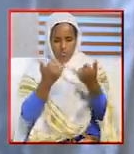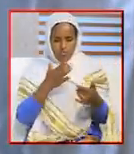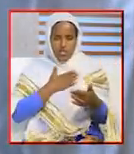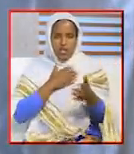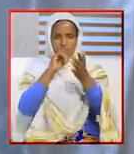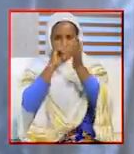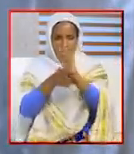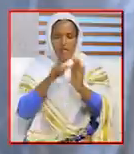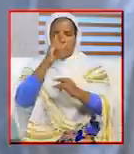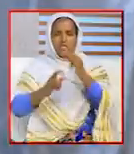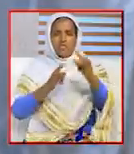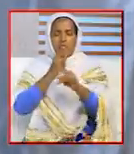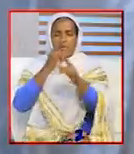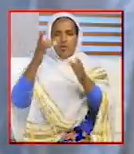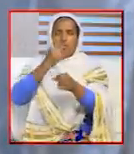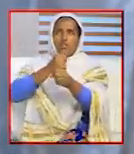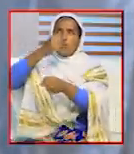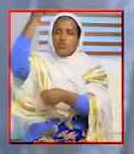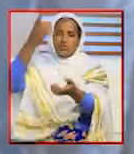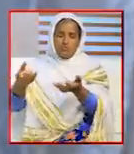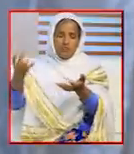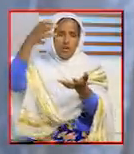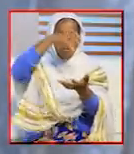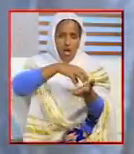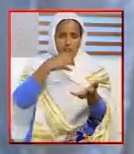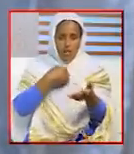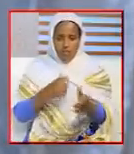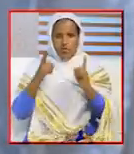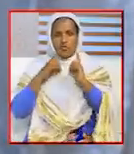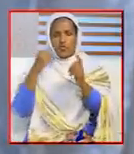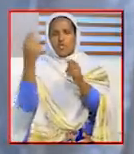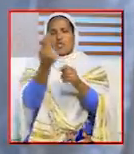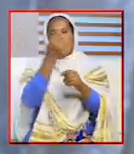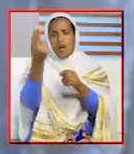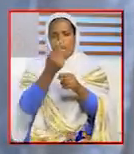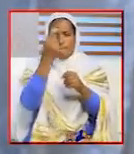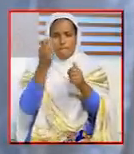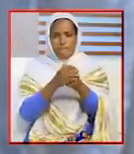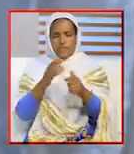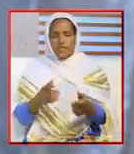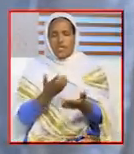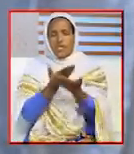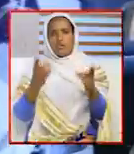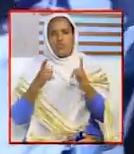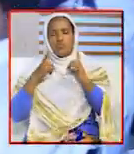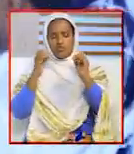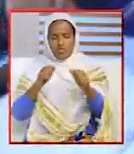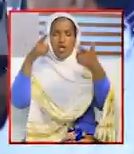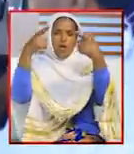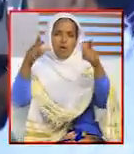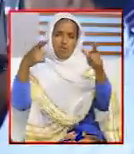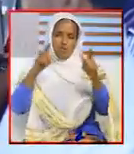አሁን እኔ ዘመናዊ የቴክኖሎጂ ግብአቶች መኖራቸው እንደ አንድ ጠቃሚ ነገር ሊሆን ይችላል። እድል